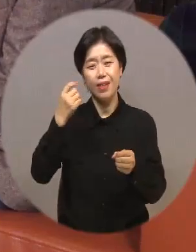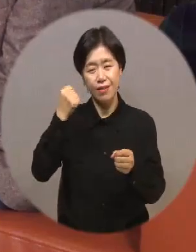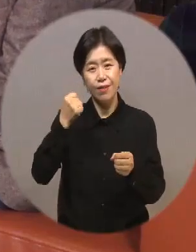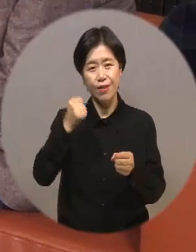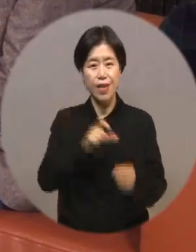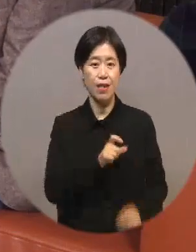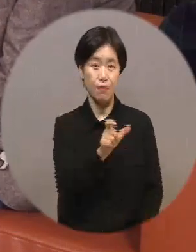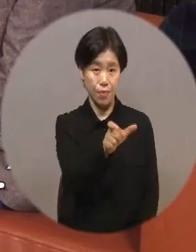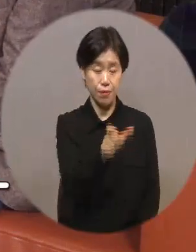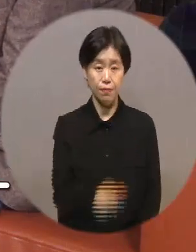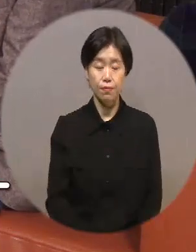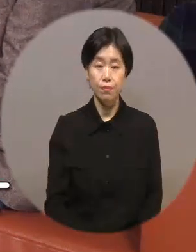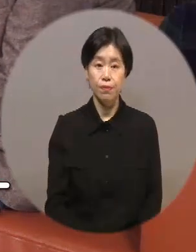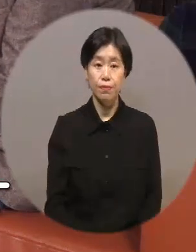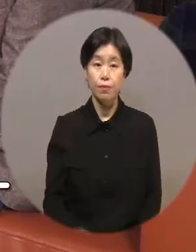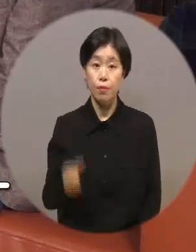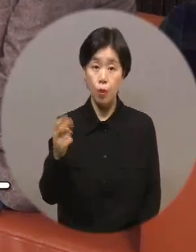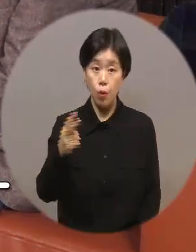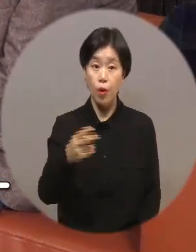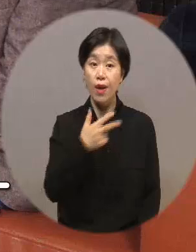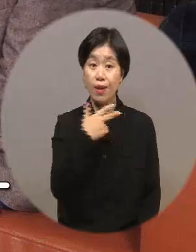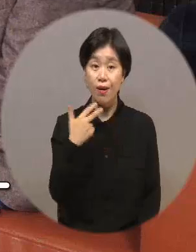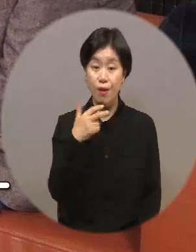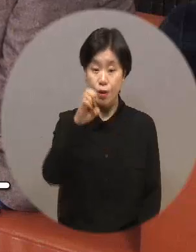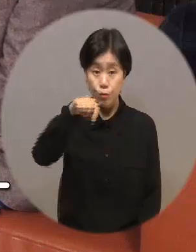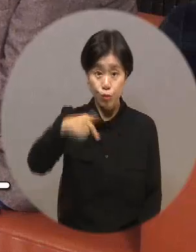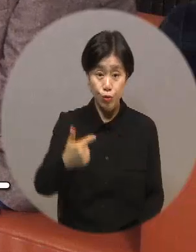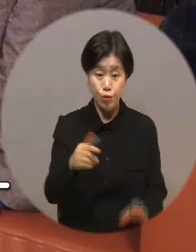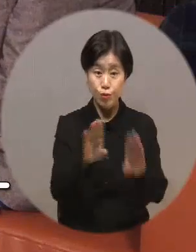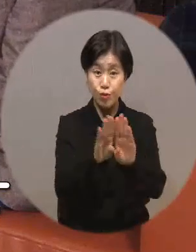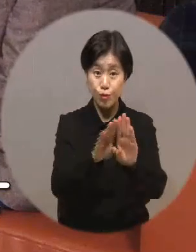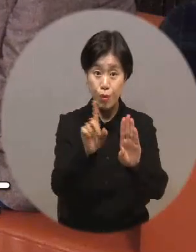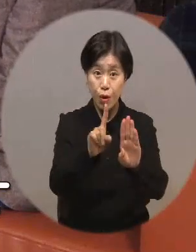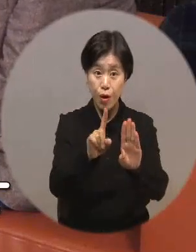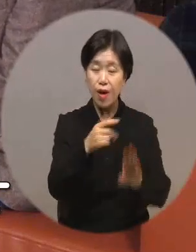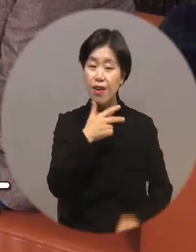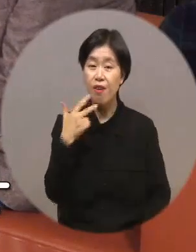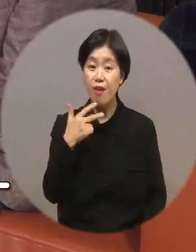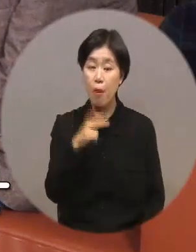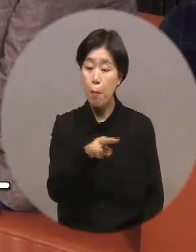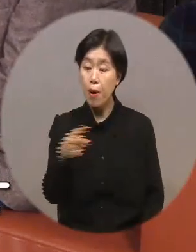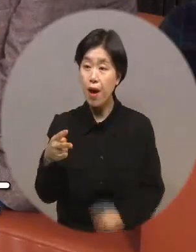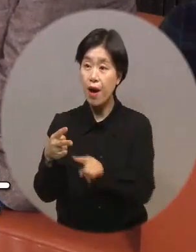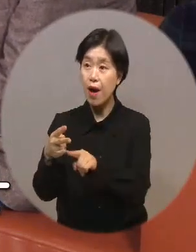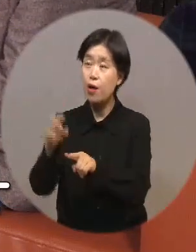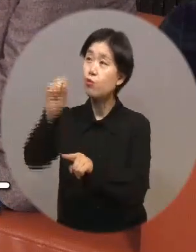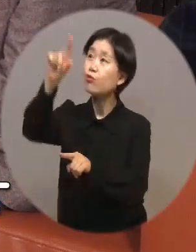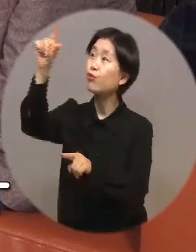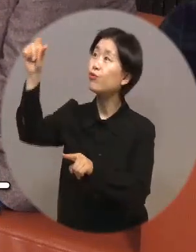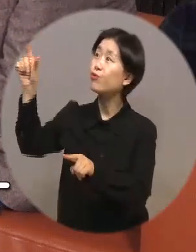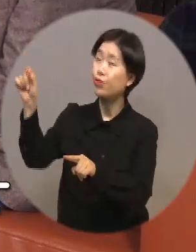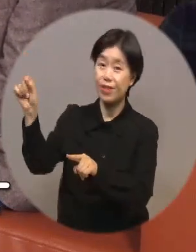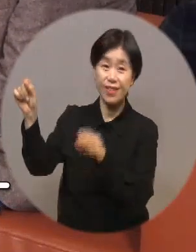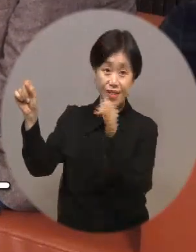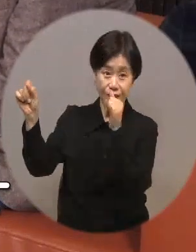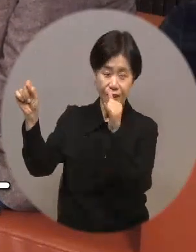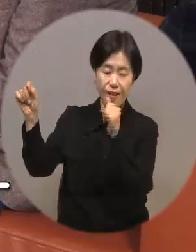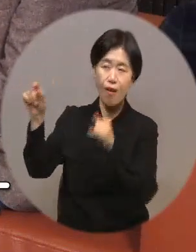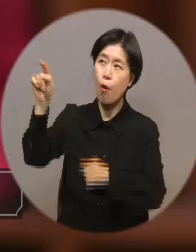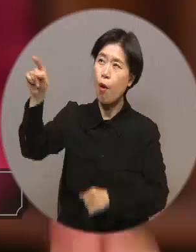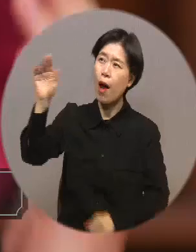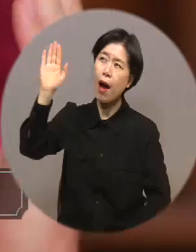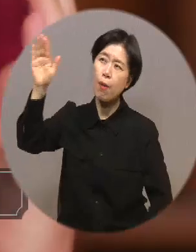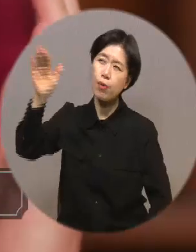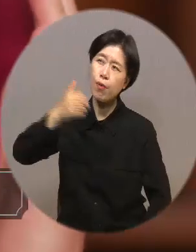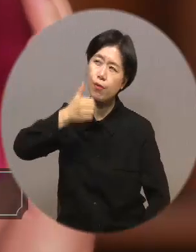그다음에 영어의 문으로서 우리가 꿈꾸는 어떤 이상향 네. 이런 거를 또 표현하고 싶어서 그 영어의 문 해서 이렇게 오픈 더 문이라고